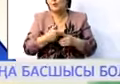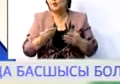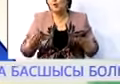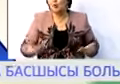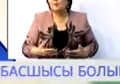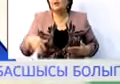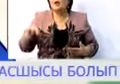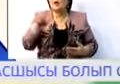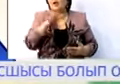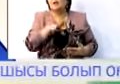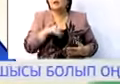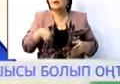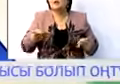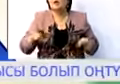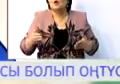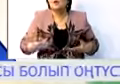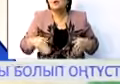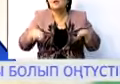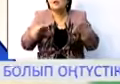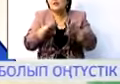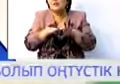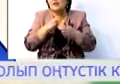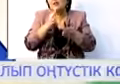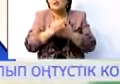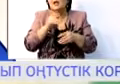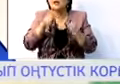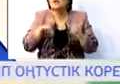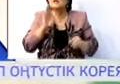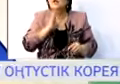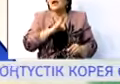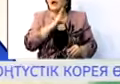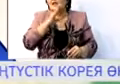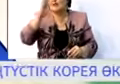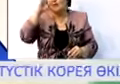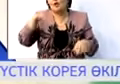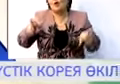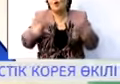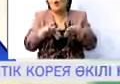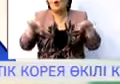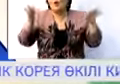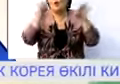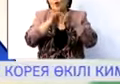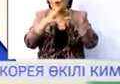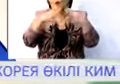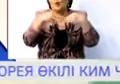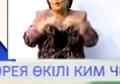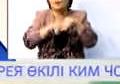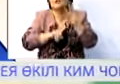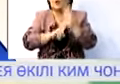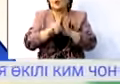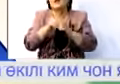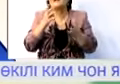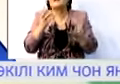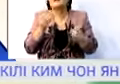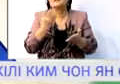де барлық адамдар жарты болады дейді, балиғатқа толғаннан кейін, яғни ер мен әйел бір біріне қосылып бүтінделсін дейді, яғни отбасын жанұясын құрасын дейді.